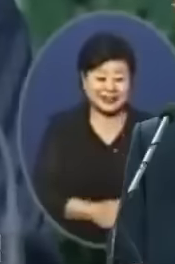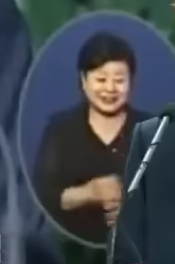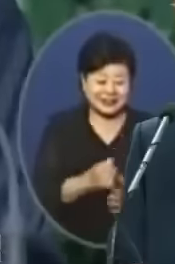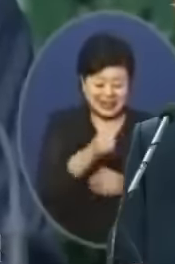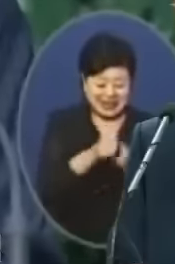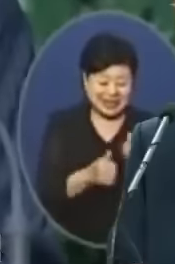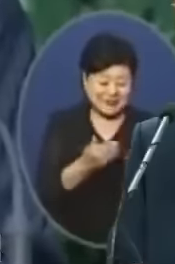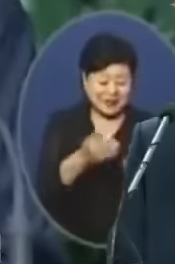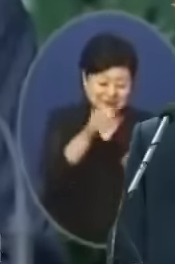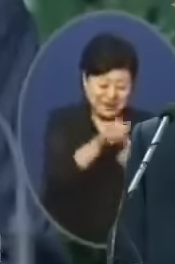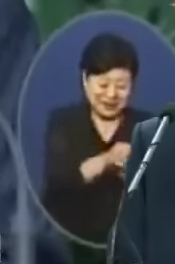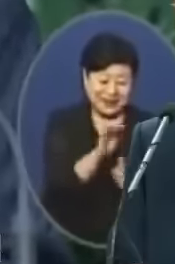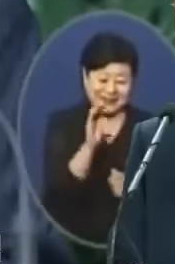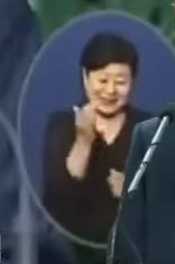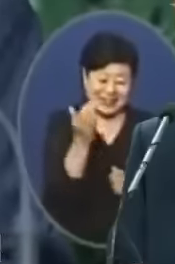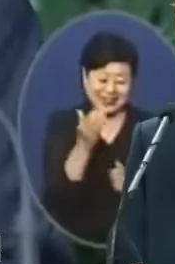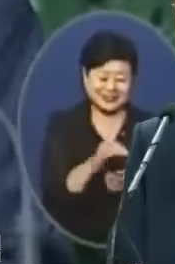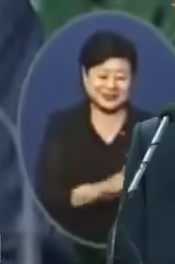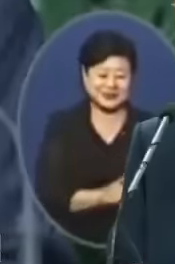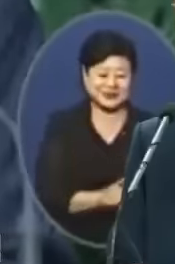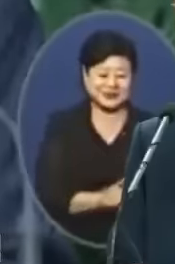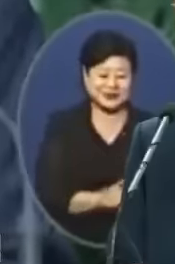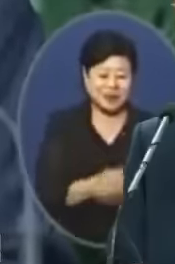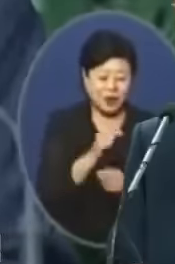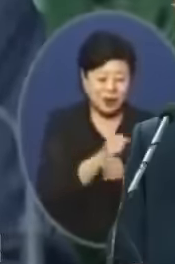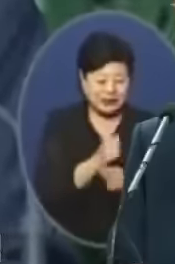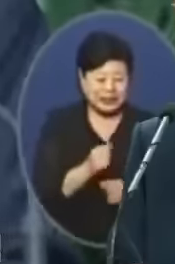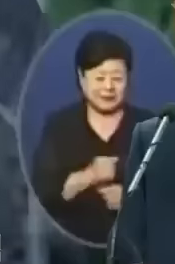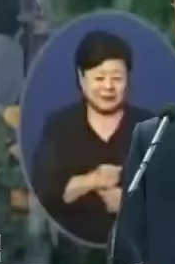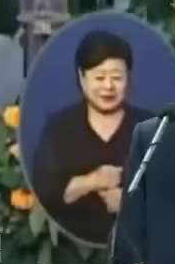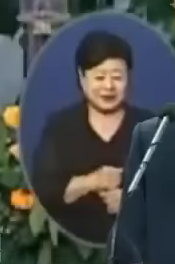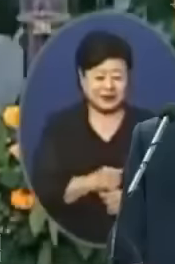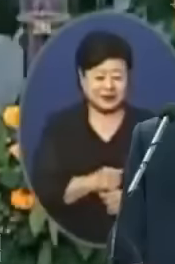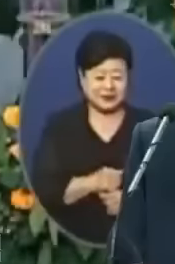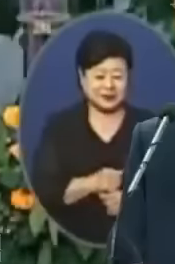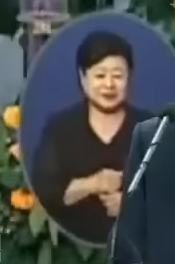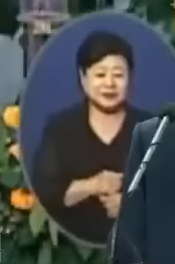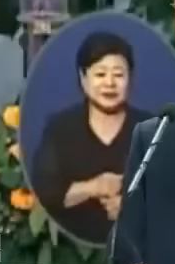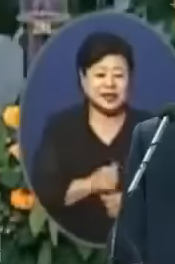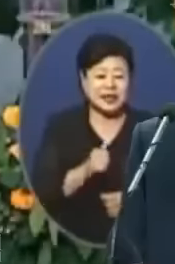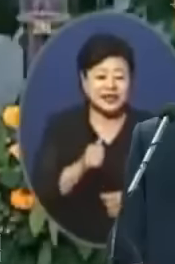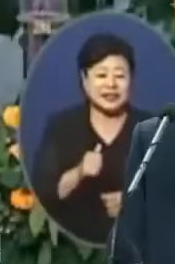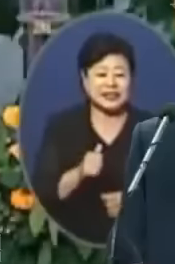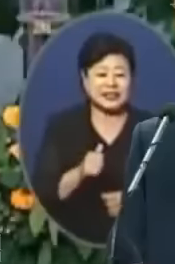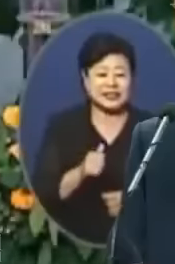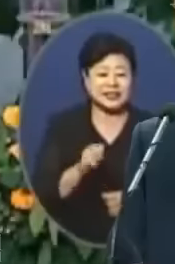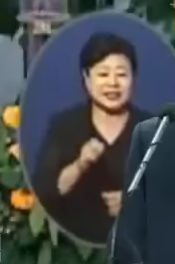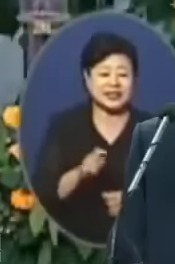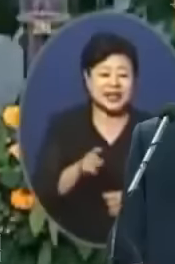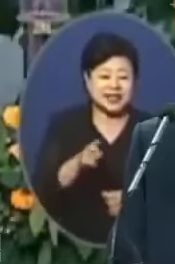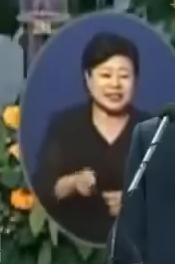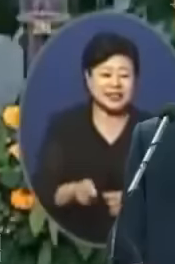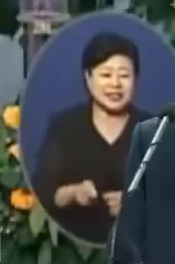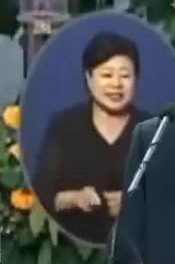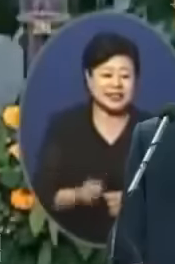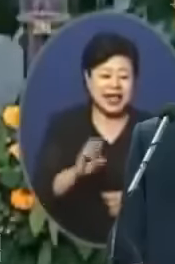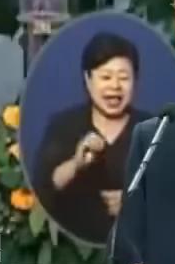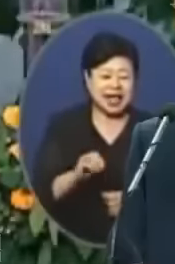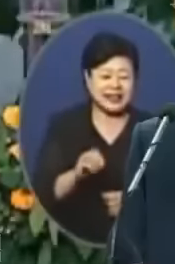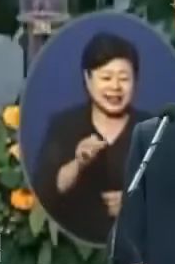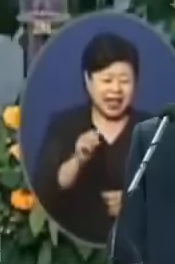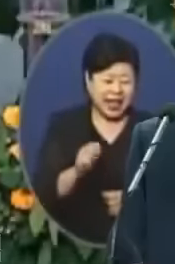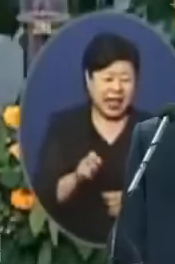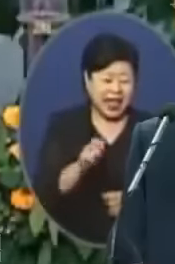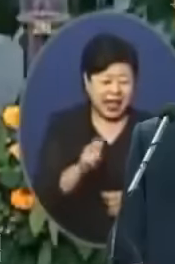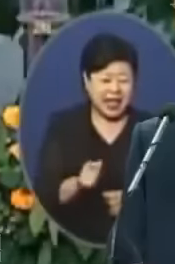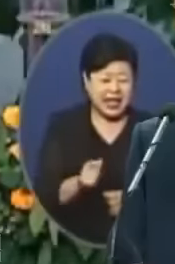그러므로 하나님께 맡겨야 되는 것입니다. 과학자들의 연구에 의하면 DNA를 기준으로 같은 사람이 생길 가능성은